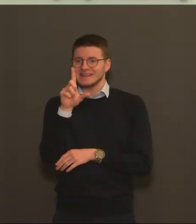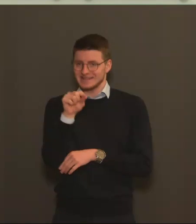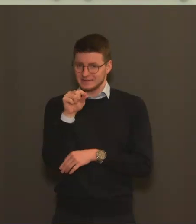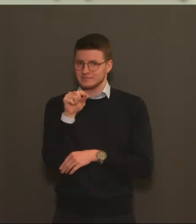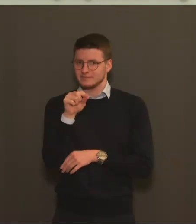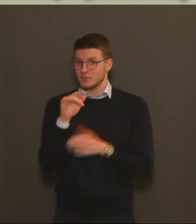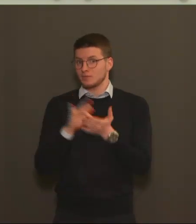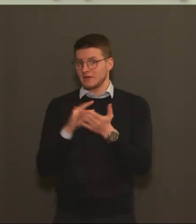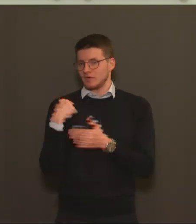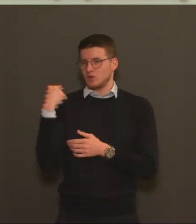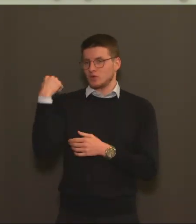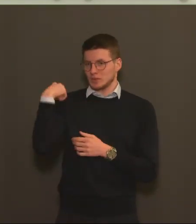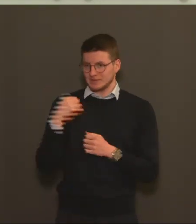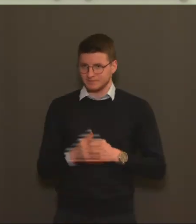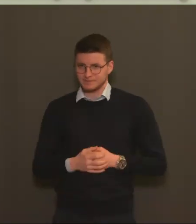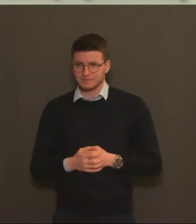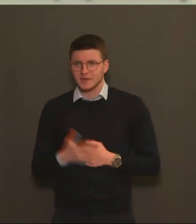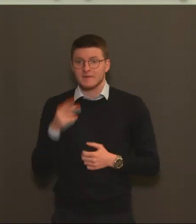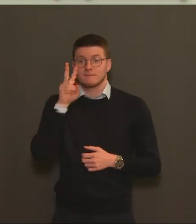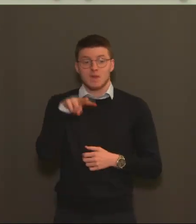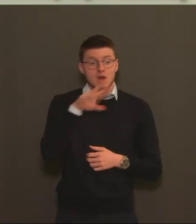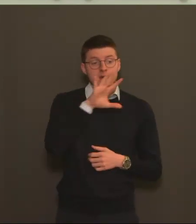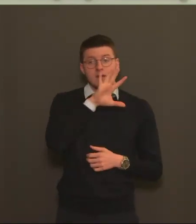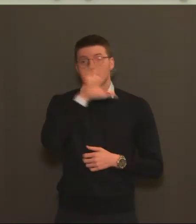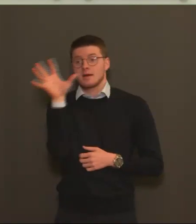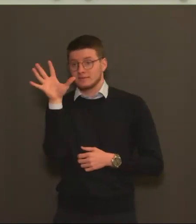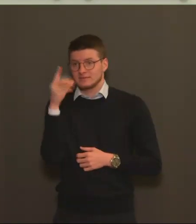In Vlaanderen zien we reeds een lichte daling van min 4%,